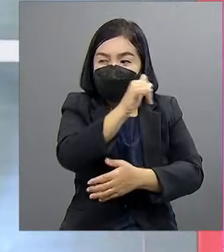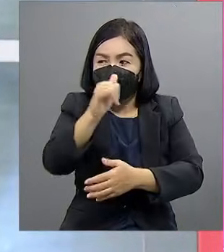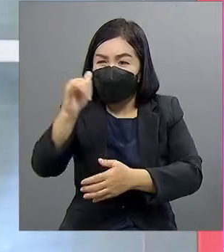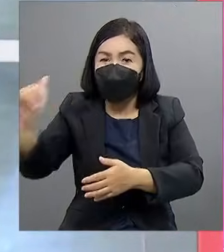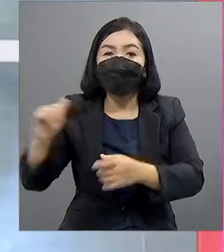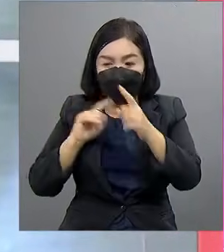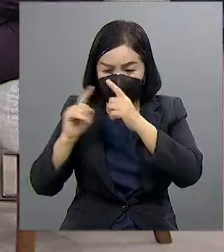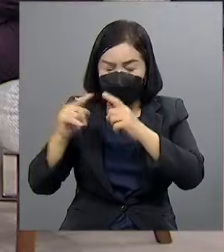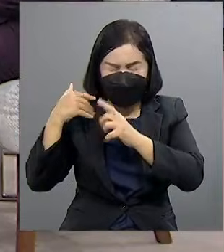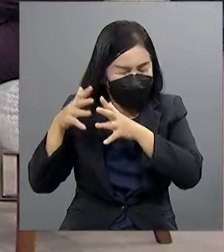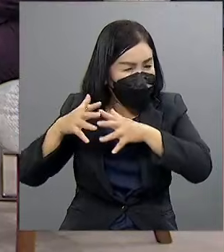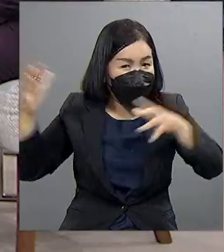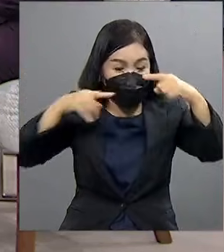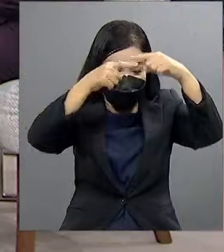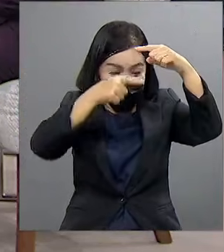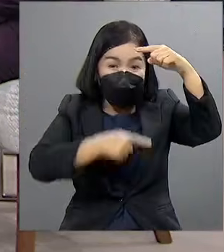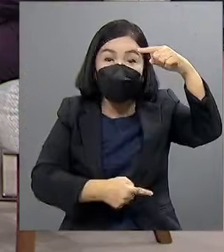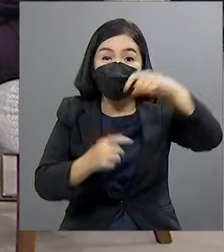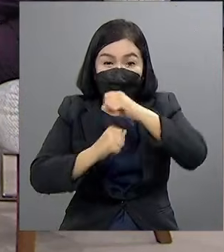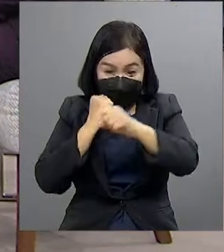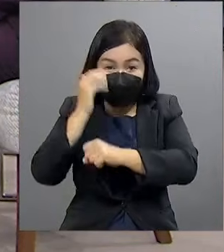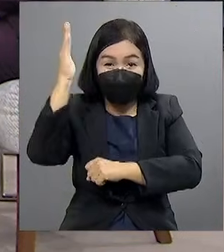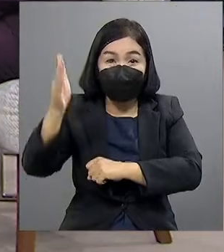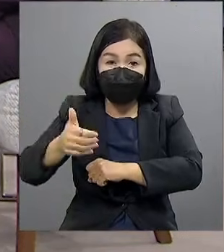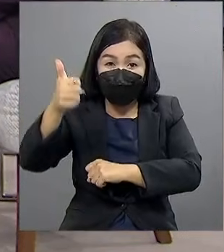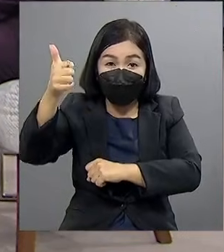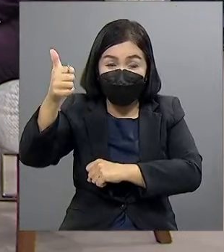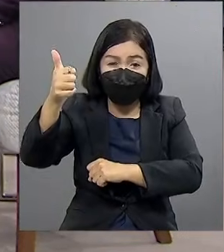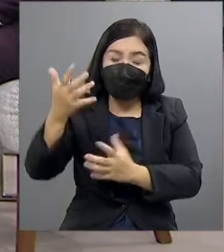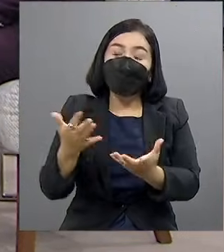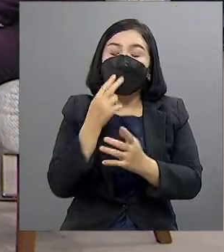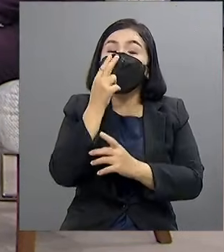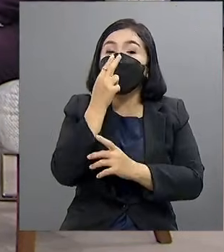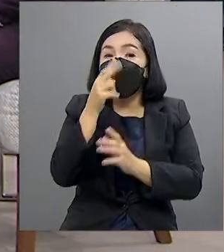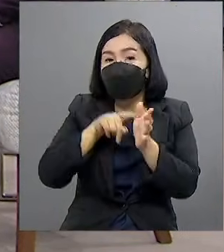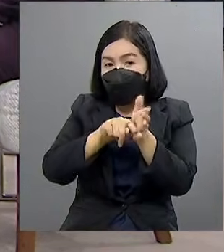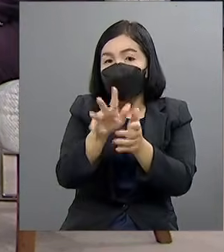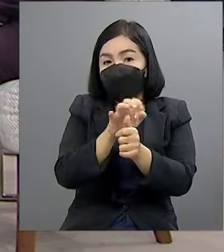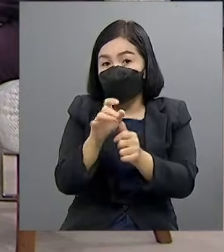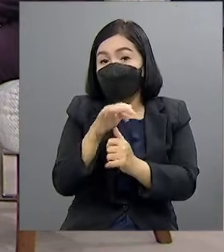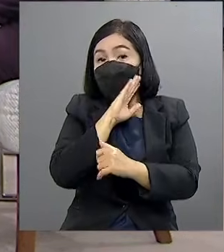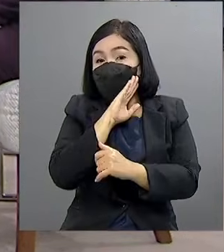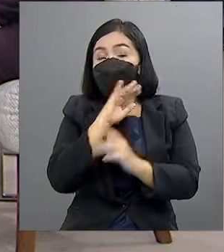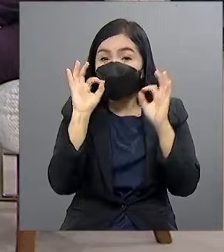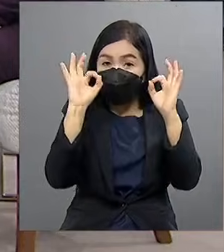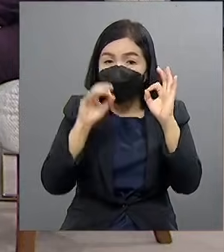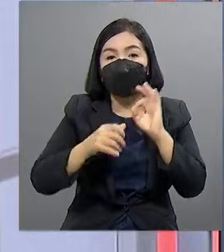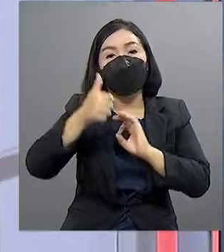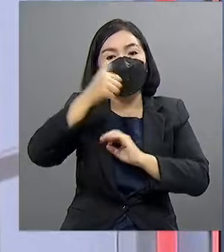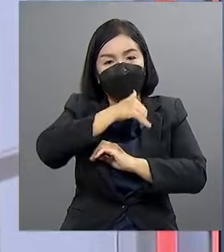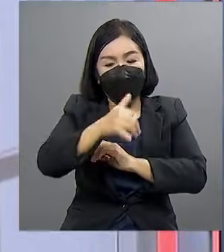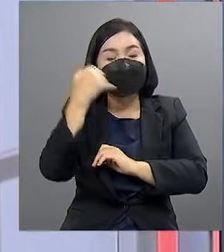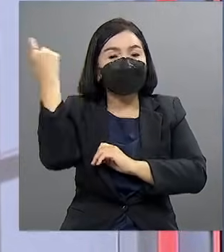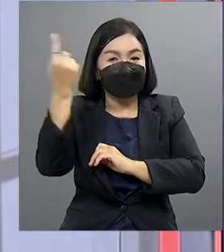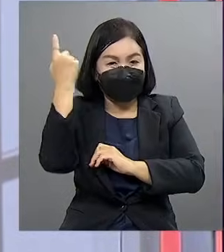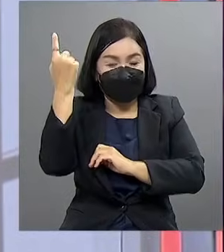าวมาก ปีหน้าคิดว่าน่าจะได้ไปกันไหม ครับก็เดี๋ยวถ้าสถานการณ์ดีขึ้นก็คงจะได้ไป นะอยากไปอยากไปอยากไปเที่ยวบ้างนะครับอ่ะตอนนี้ถ้า